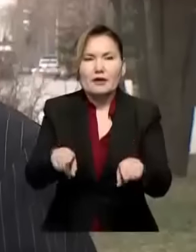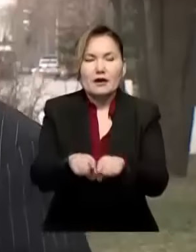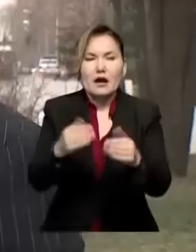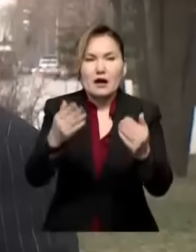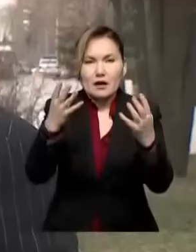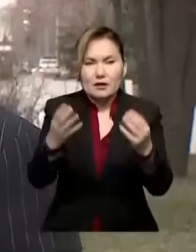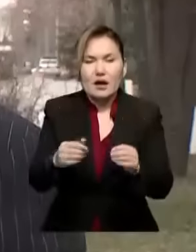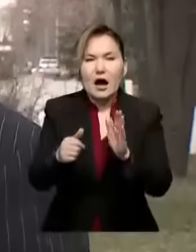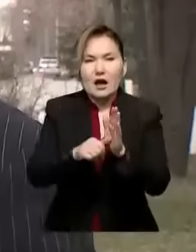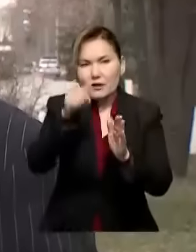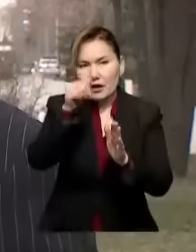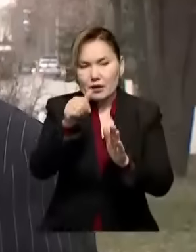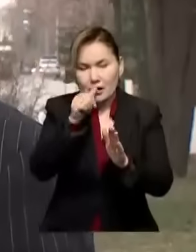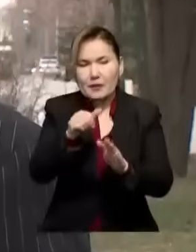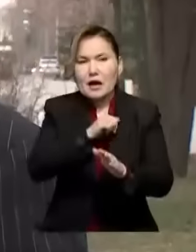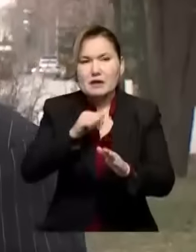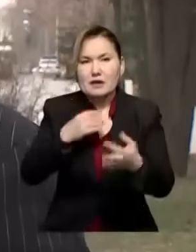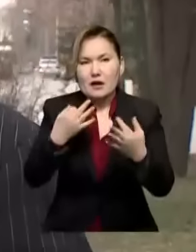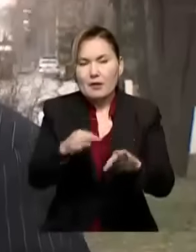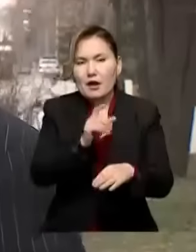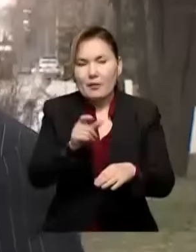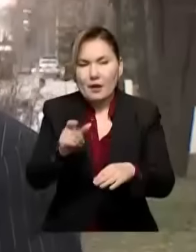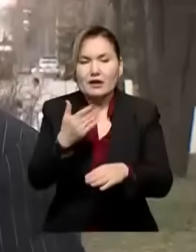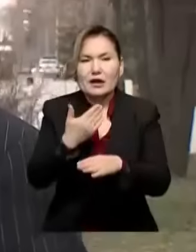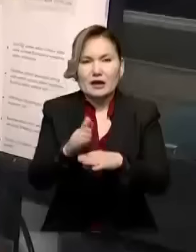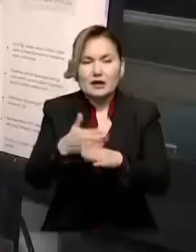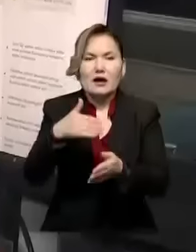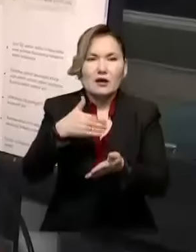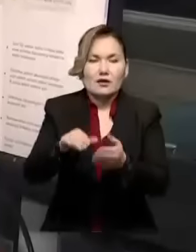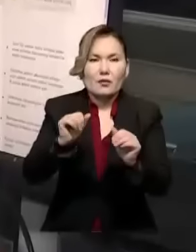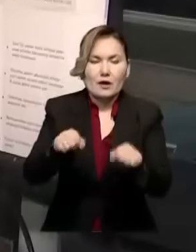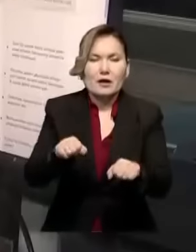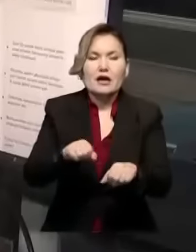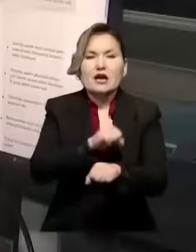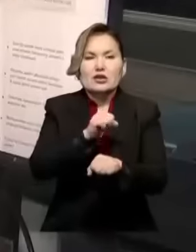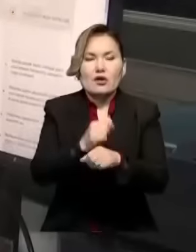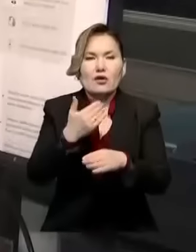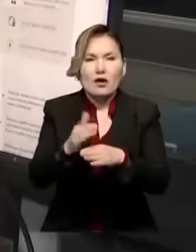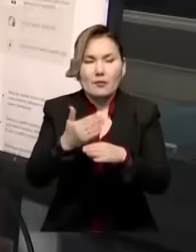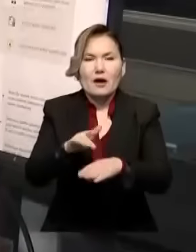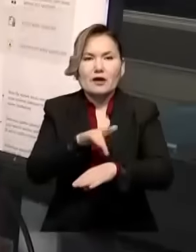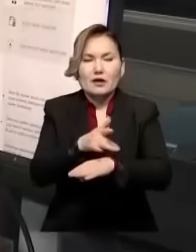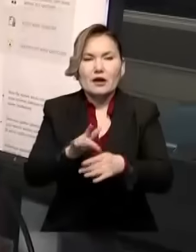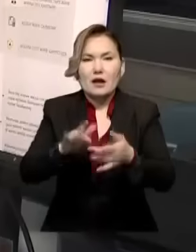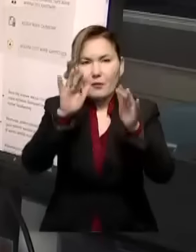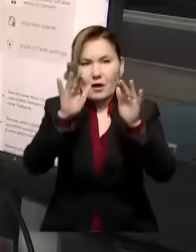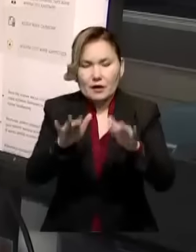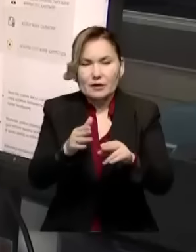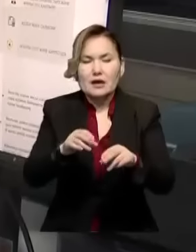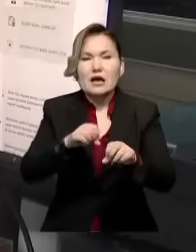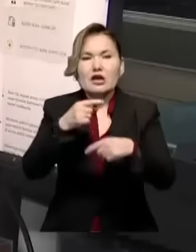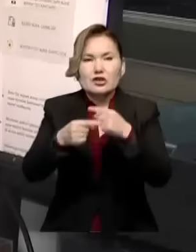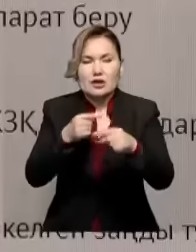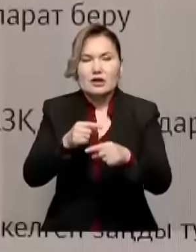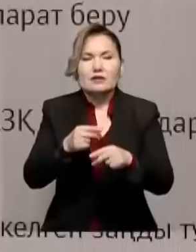қазіргі уақытта 6 айға ерікті түрде азаматтар осы кредиттен бас тарта алады. Стоп кредит қызметін іске қосу үшін электронды үкімет порталына